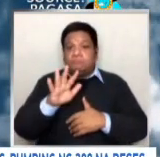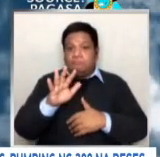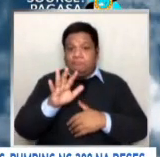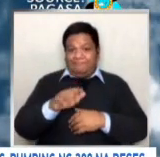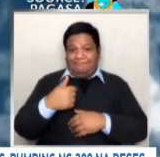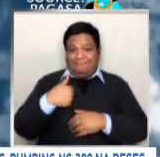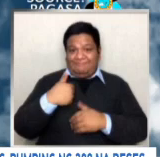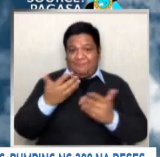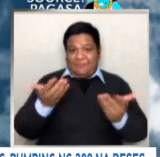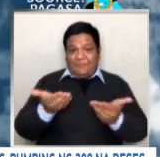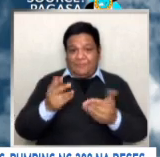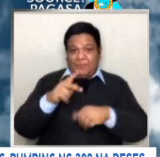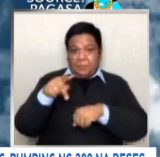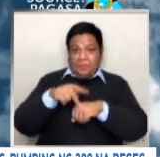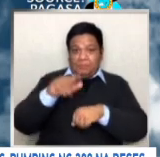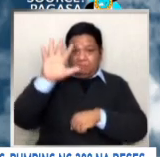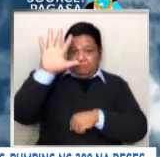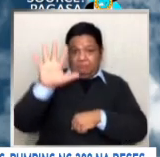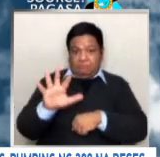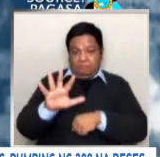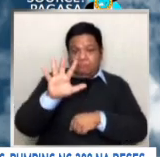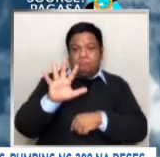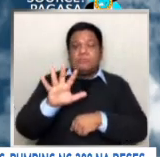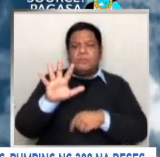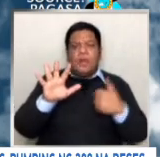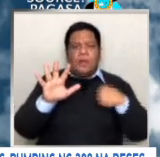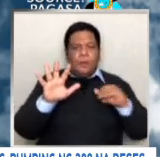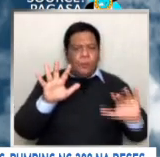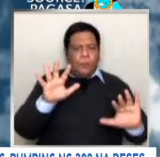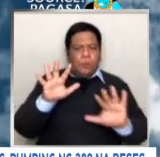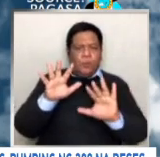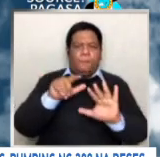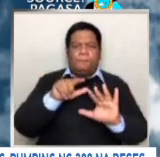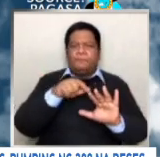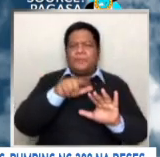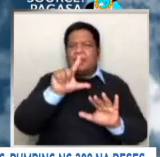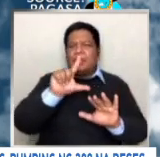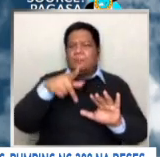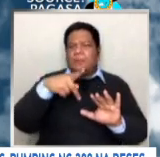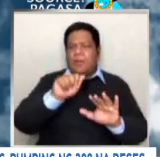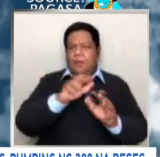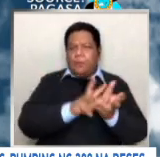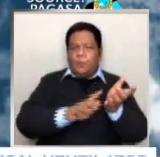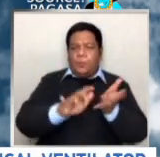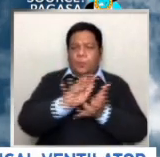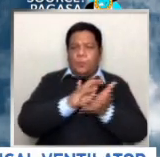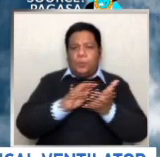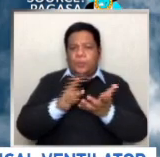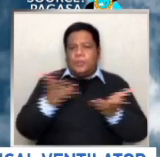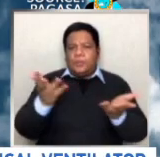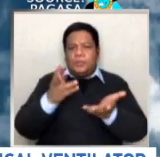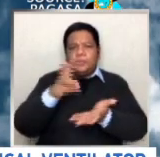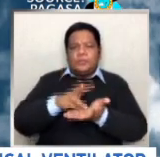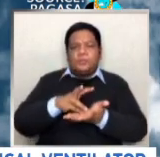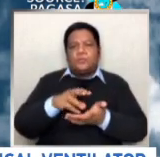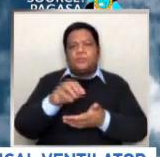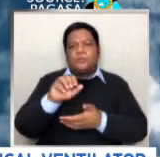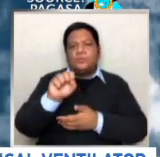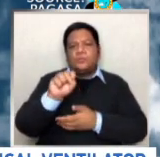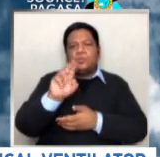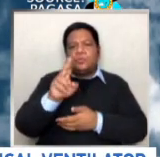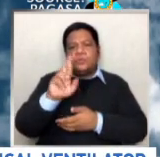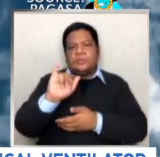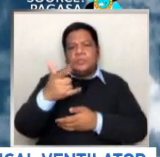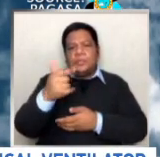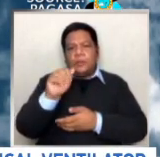sa layong 790 kilometers dyan sa may east ng Hinatuan, Surigao del Sur, nasa may Philippine Sea yan mga kapuso. Ayon sa